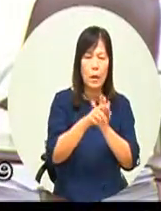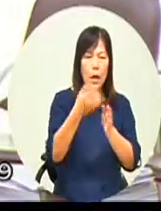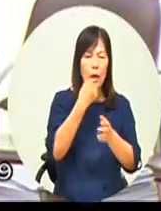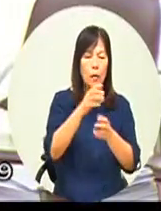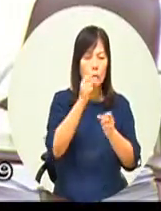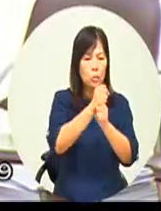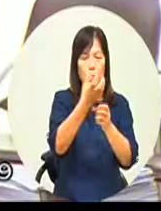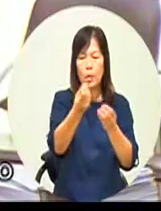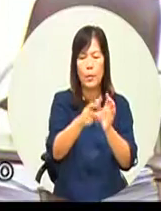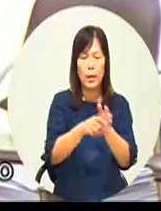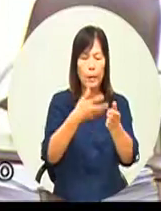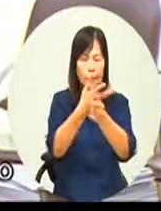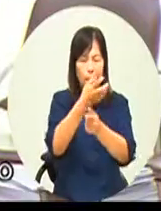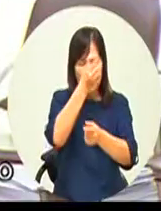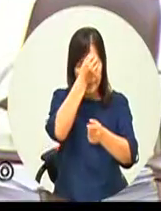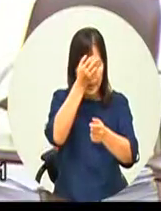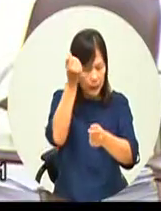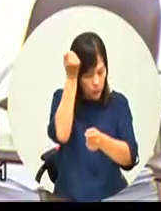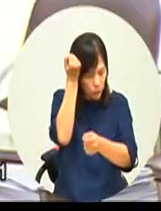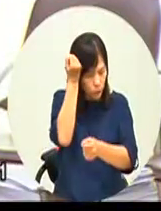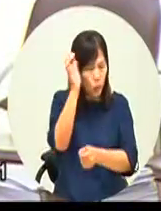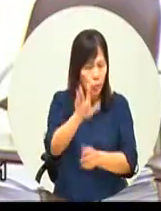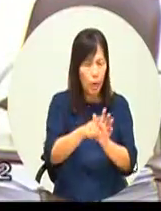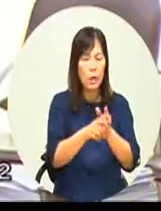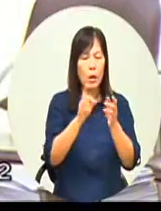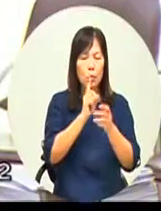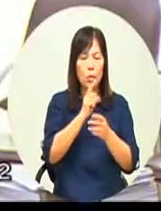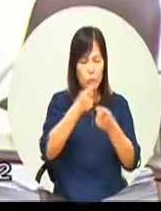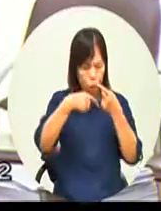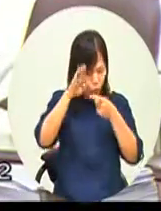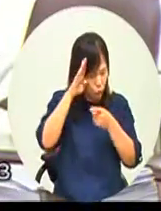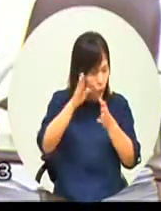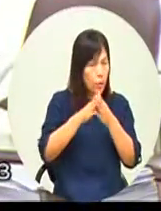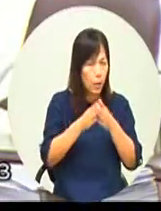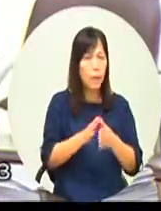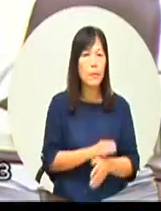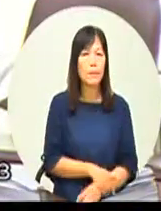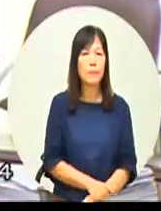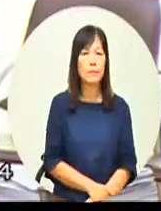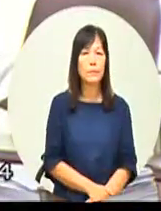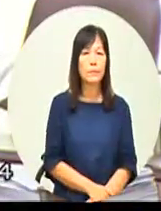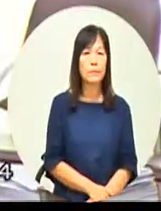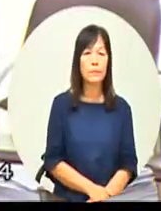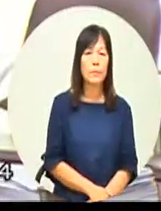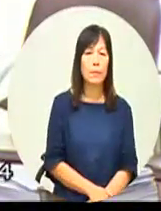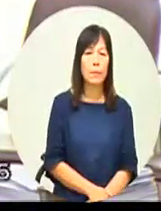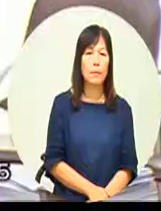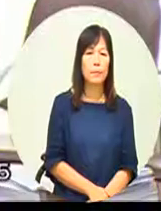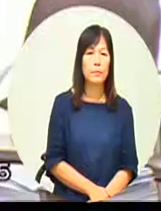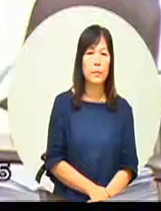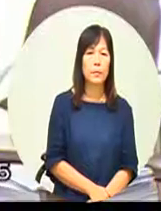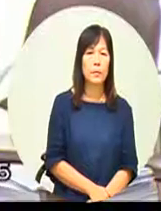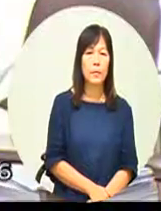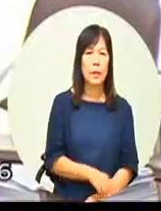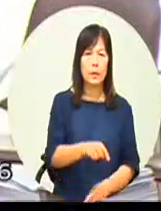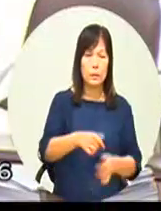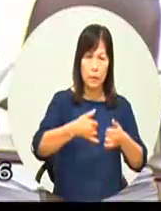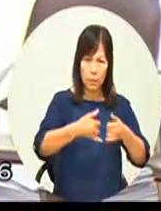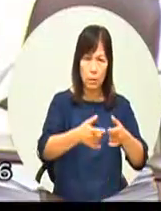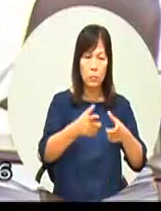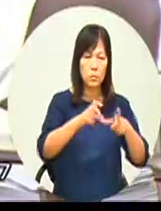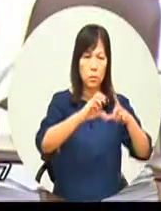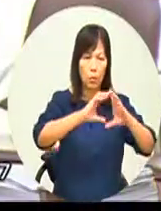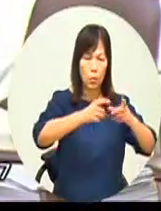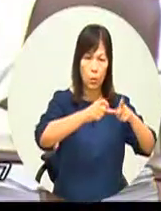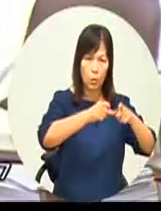苦了啊！婉容伫遮嘛，甲恁歹势哈。好啊，这一条就是国公局他做的